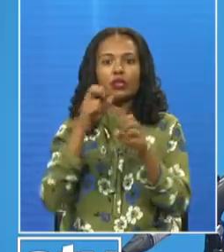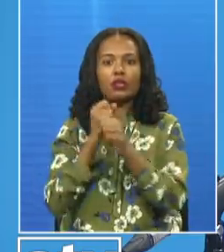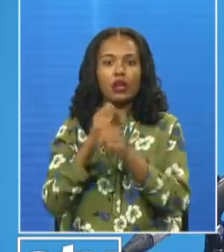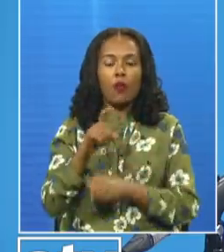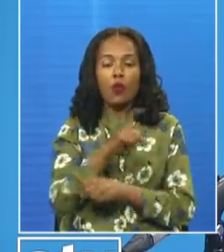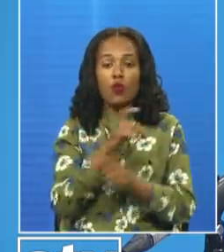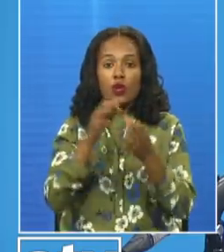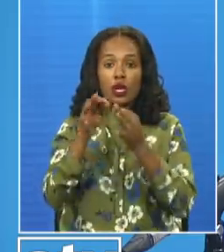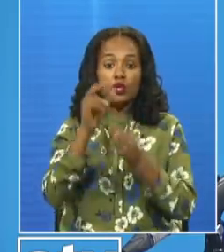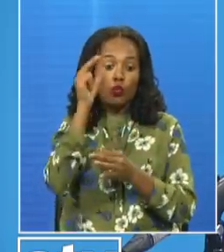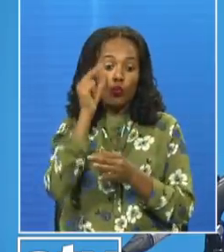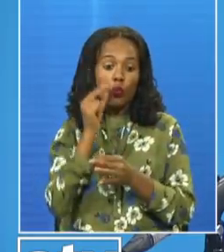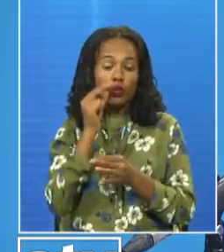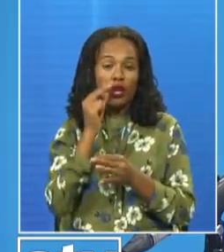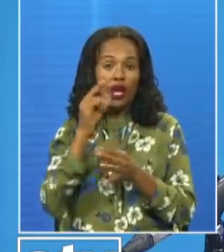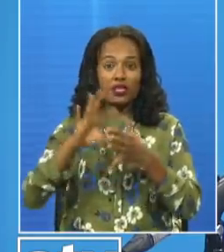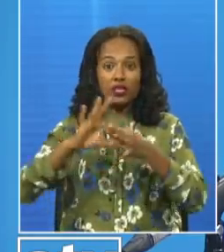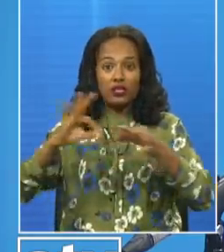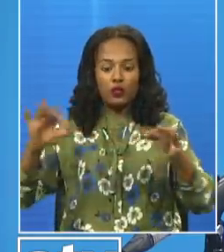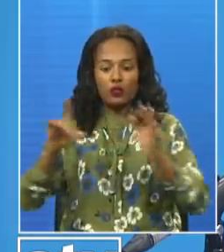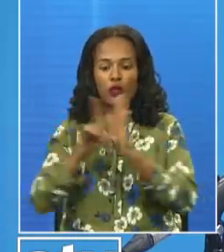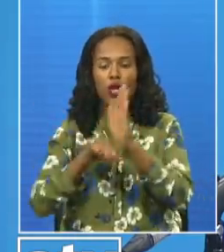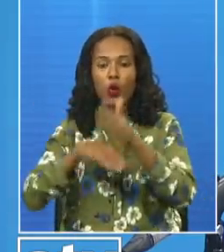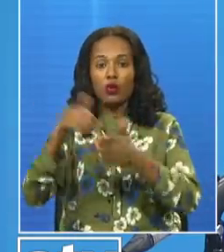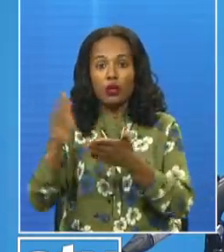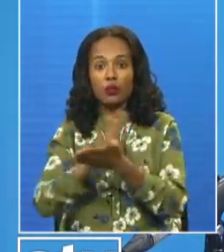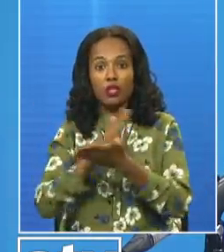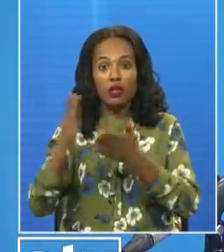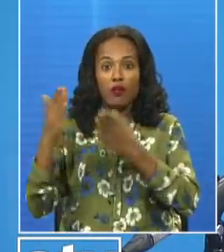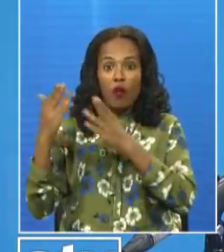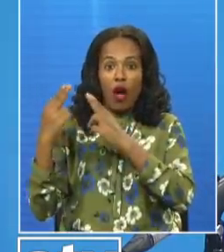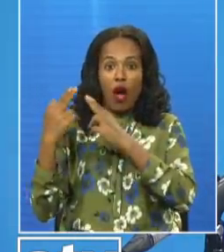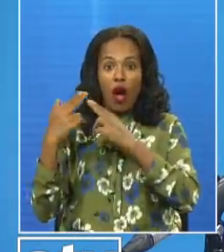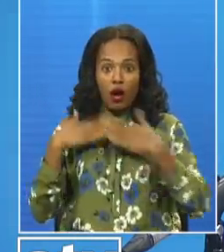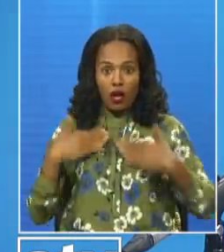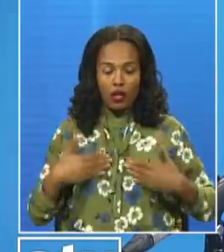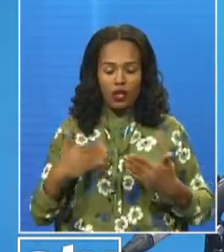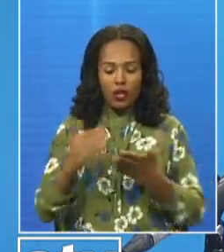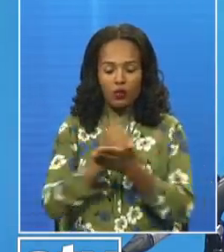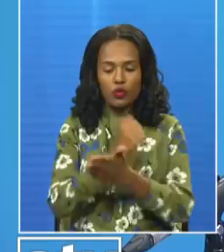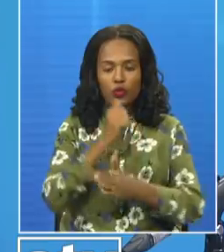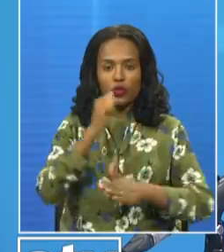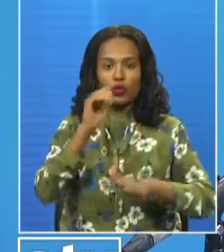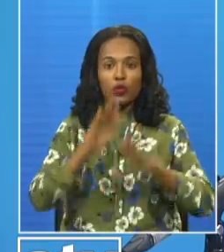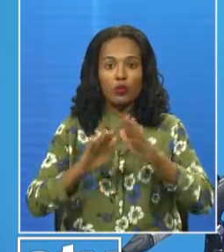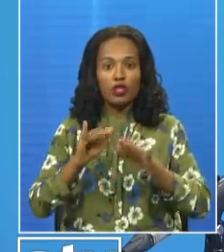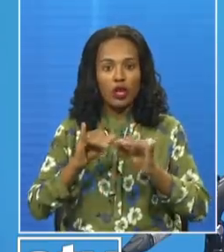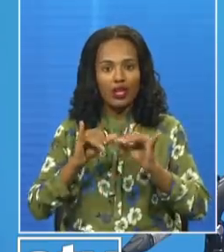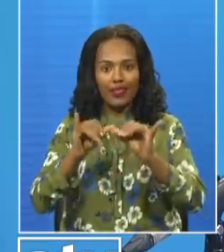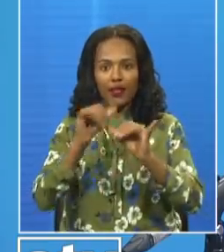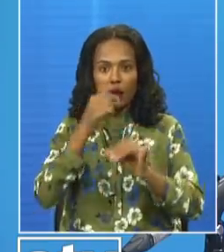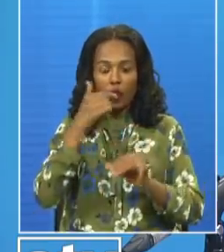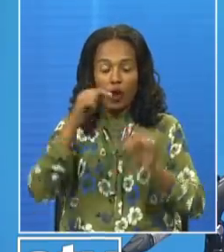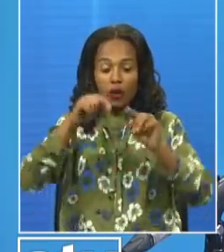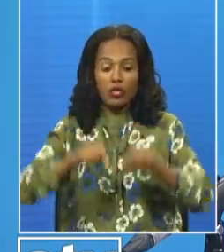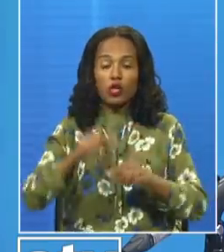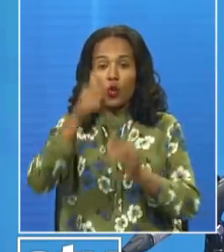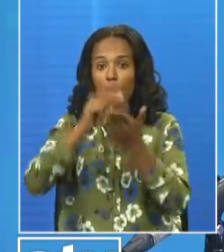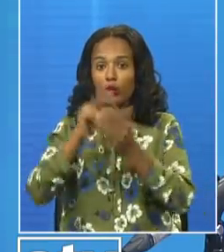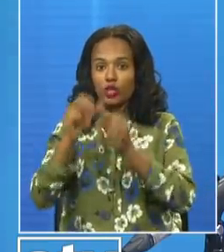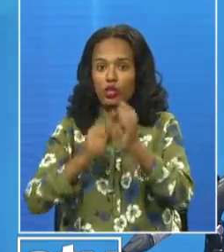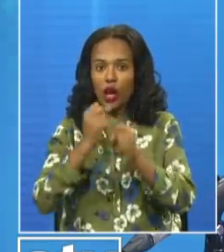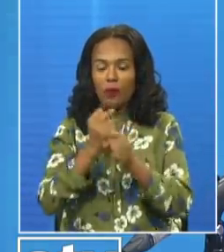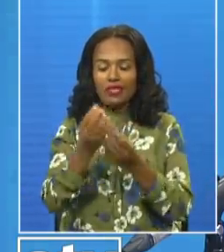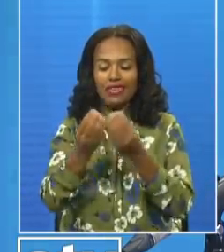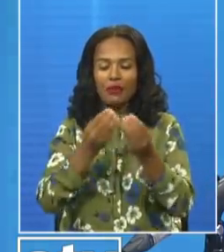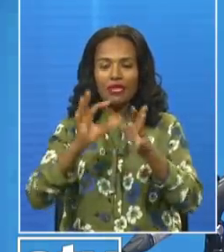ገልጸው በቡና ንግድ ሰንሰለት ውስጥ ህገወጥ ድርጊት ላይ የሚሳተፉ አካላት ላይ የሚወሰደው እርምጃም ተጠናክሮ ይቀጥላል ብለዋል። በዘንድሮ በጀት ዓመትም